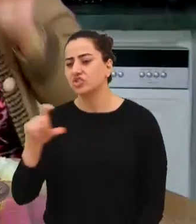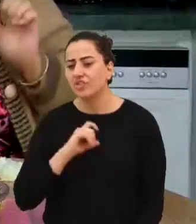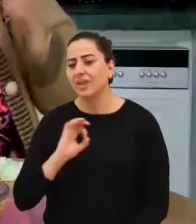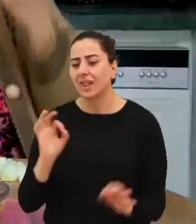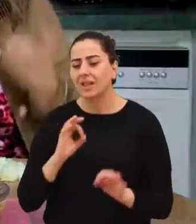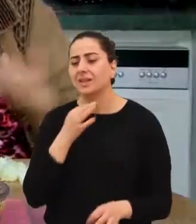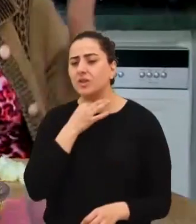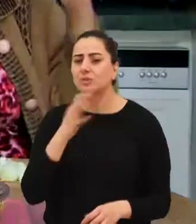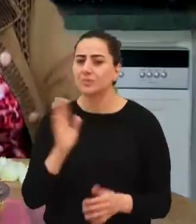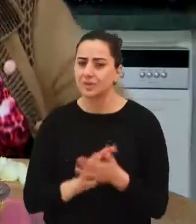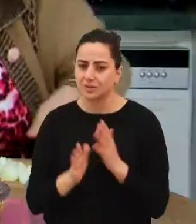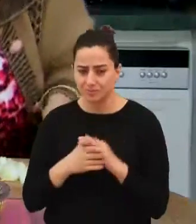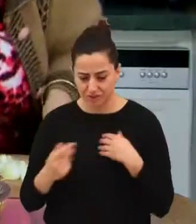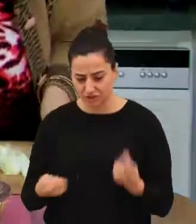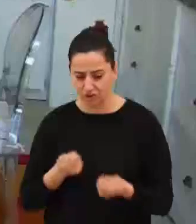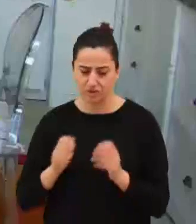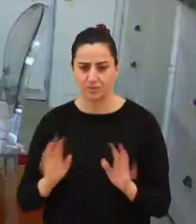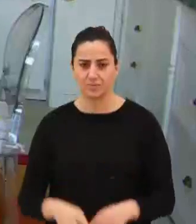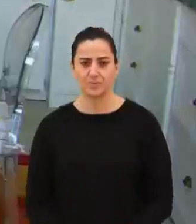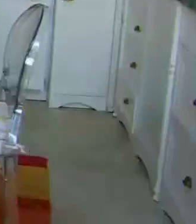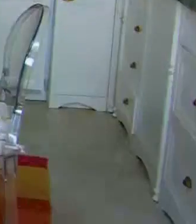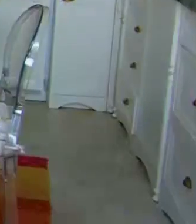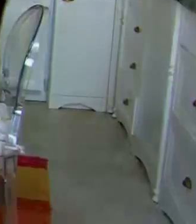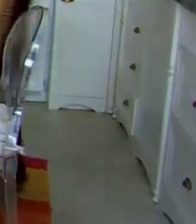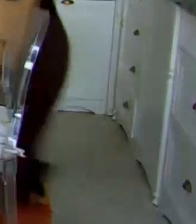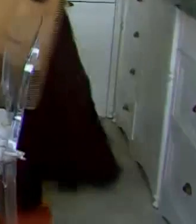sizden çok teşekkür ediyorum. Hadi bana kolay gelsin hadi bakalım.